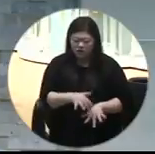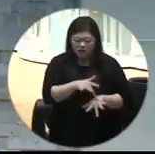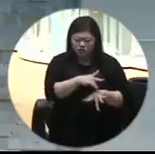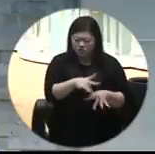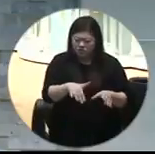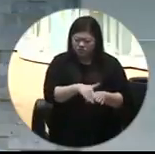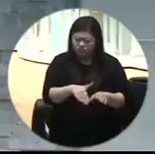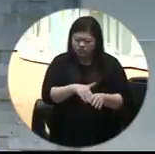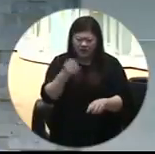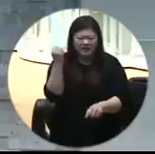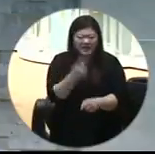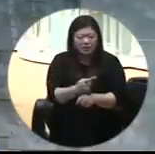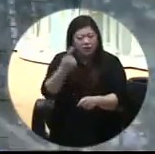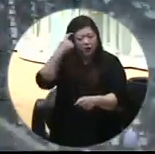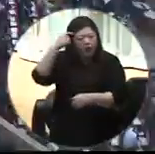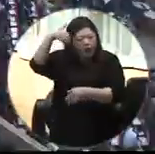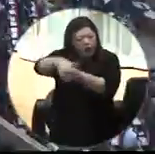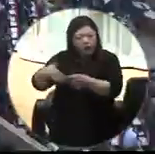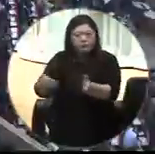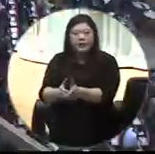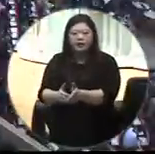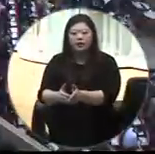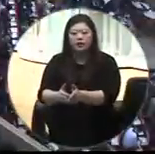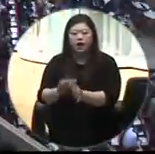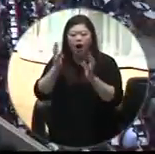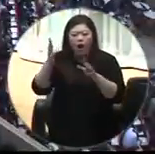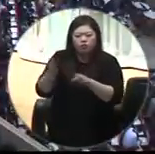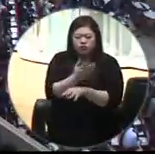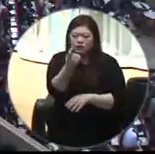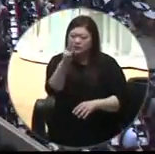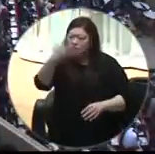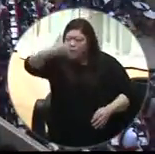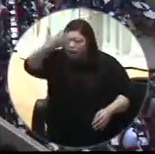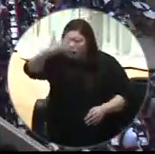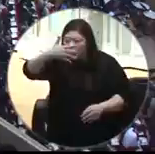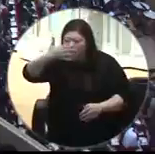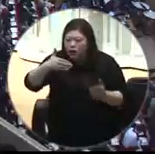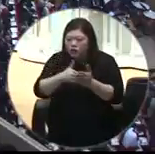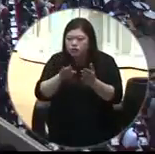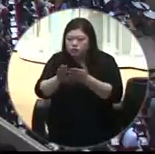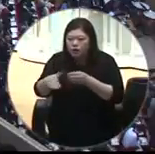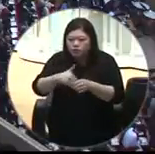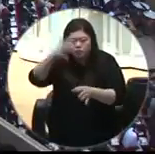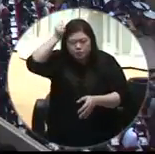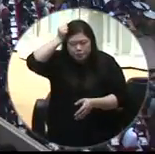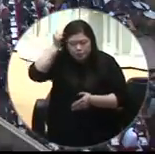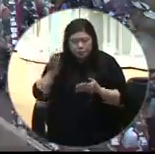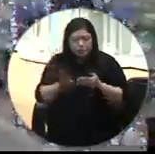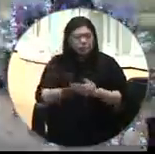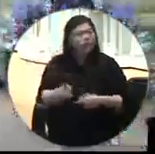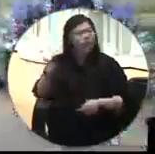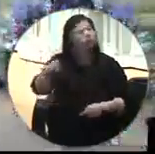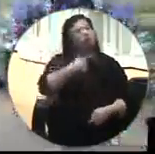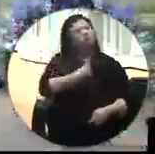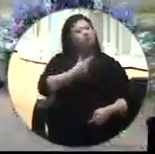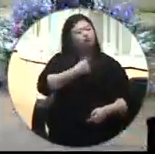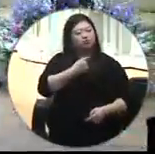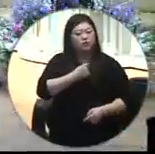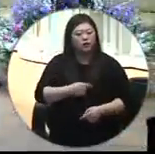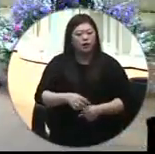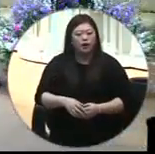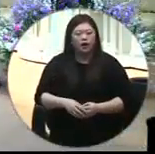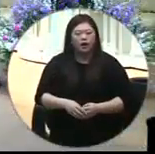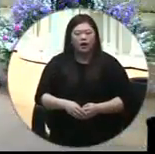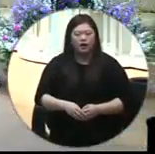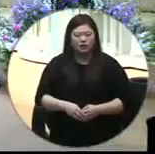우리는 복음 문화로 바꿔야 돼요. 그게 우리 역할이에요. 여러분이 문화 속에 들어가서 귀신 문화를,